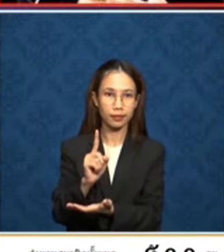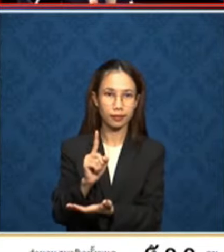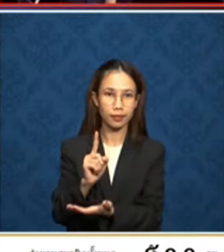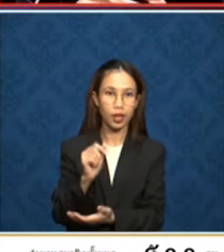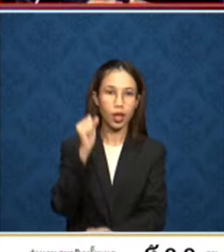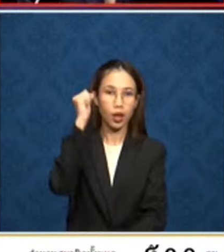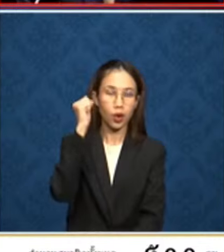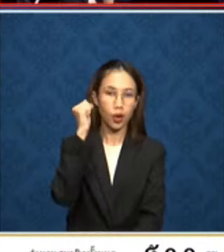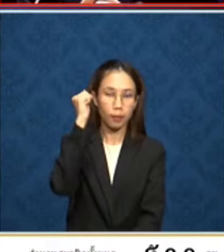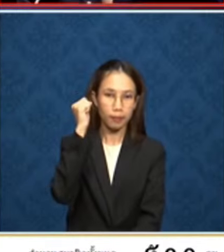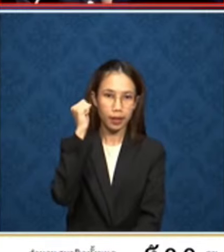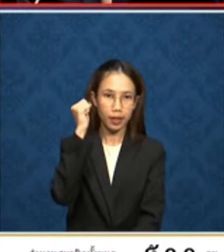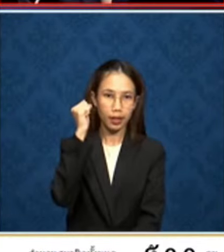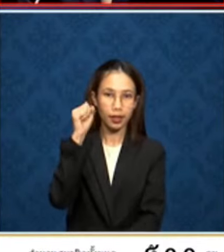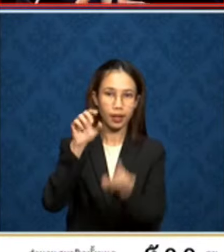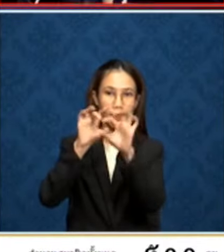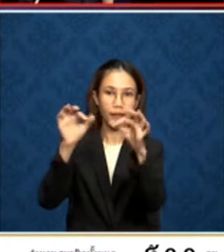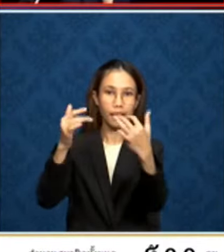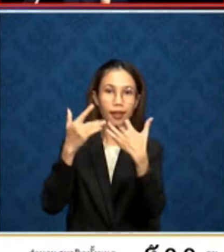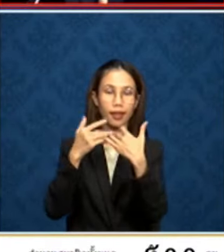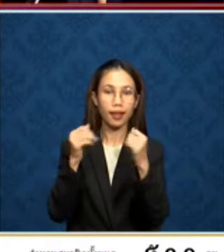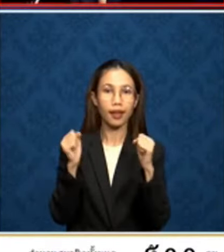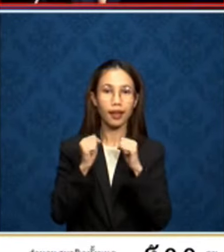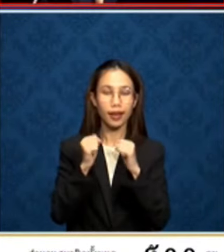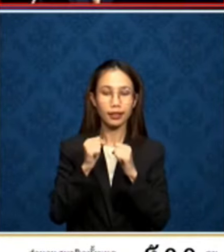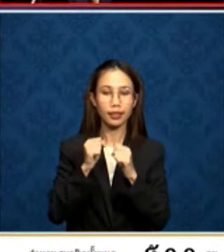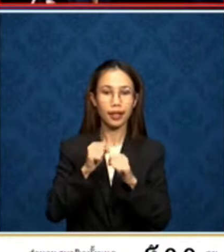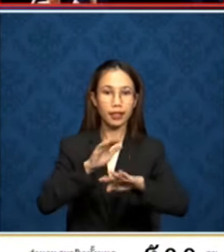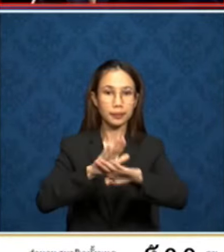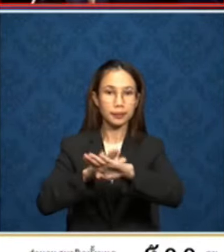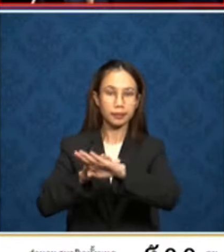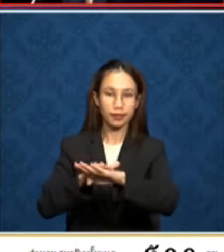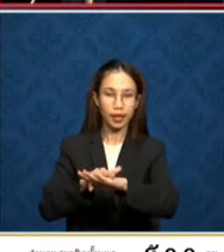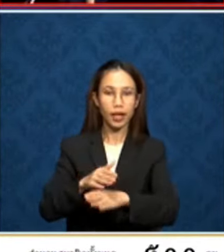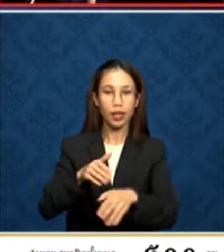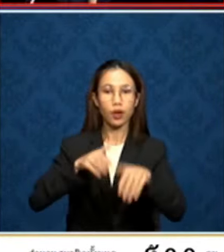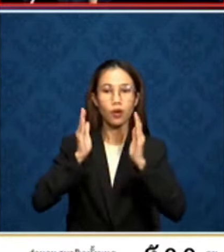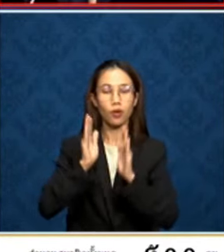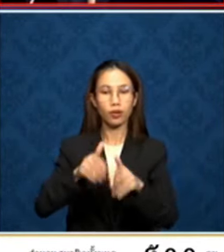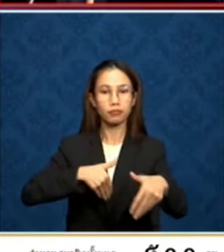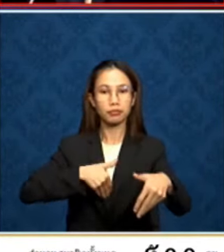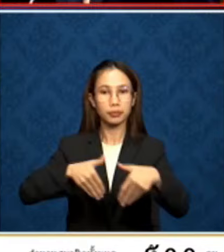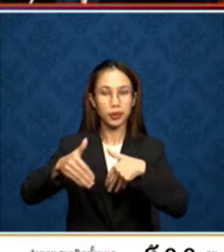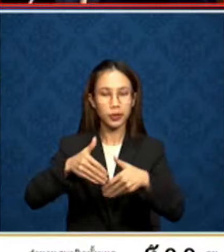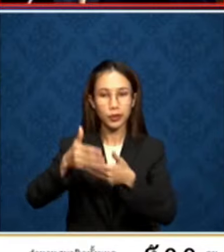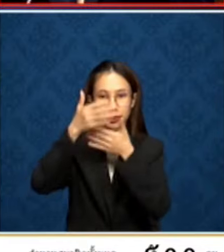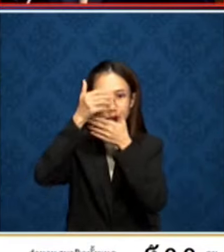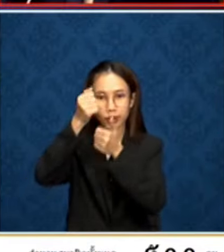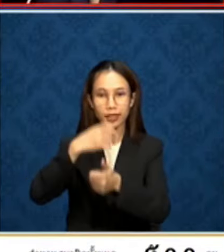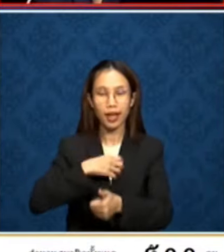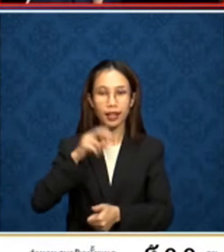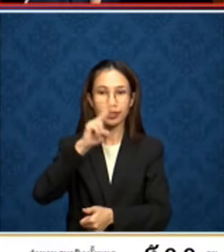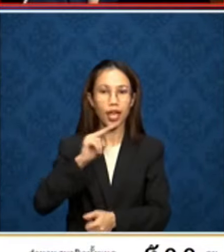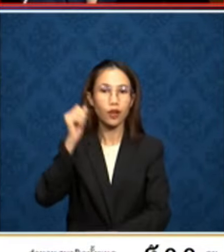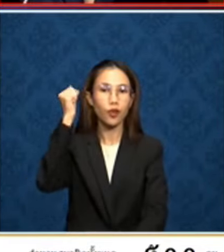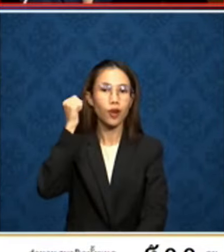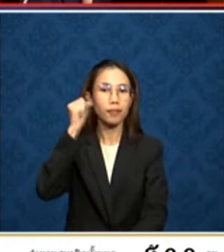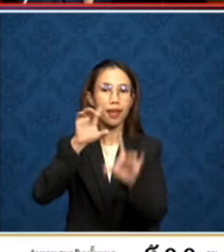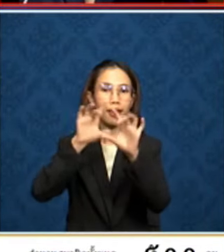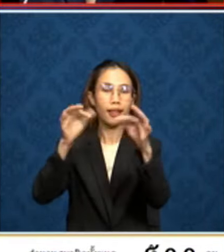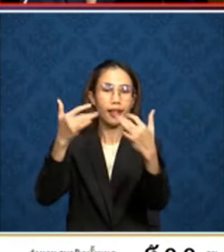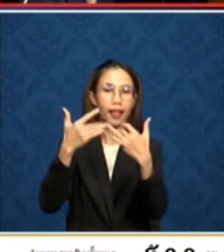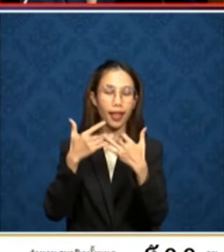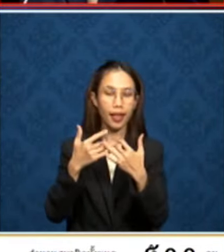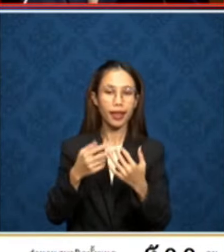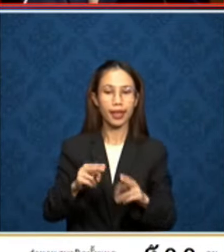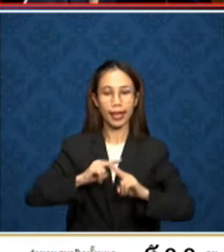คะแล้วก็รถยนต์ปรับปรับอากาศนี้จะช่วยกระตุ้นให้ประชาชนสนใจใช้ระบบขนส่งสาธารณะมากขึ้นลดปริมาณการใช้